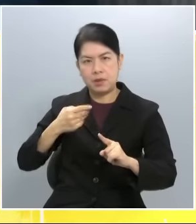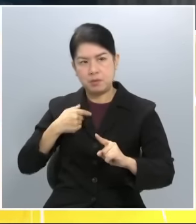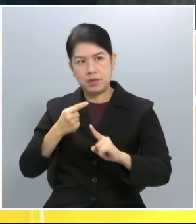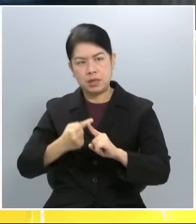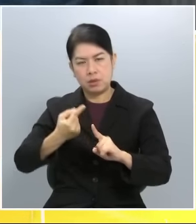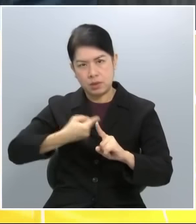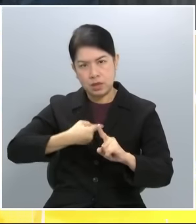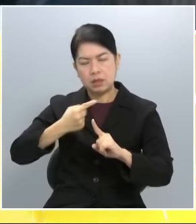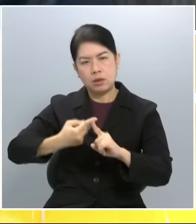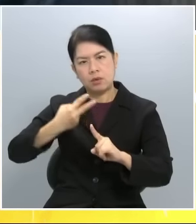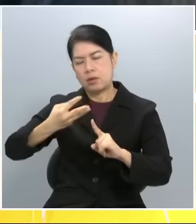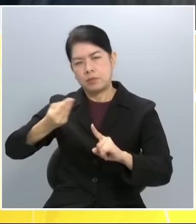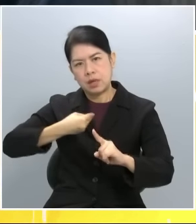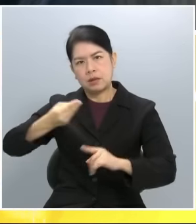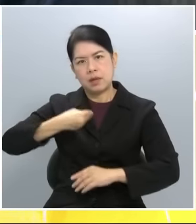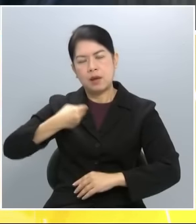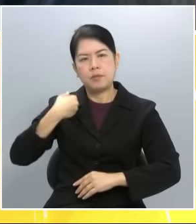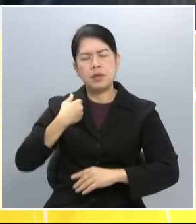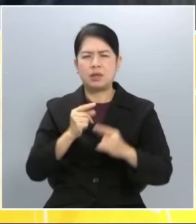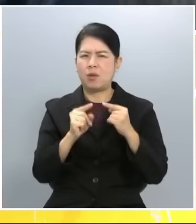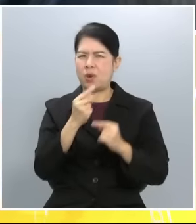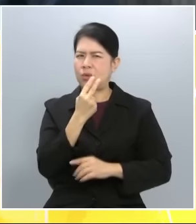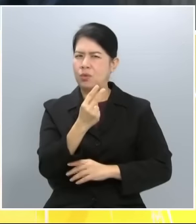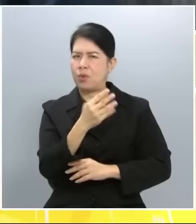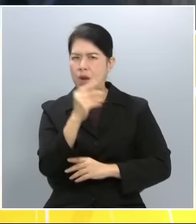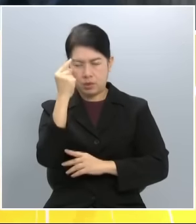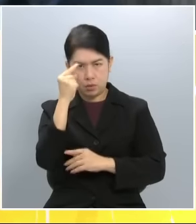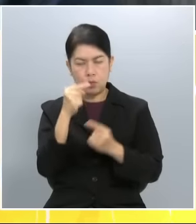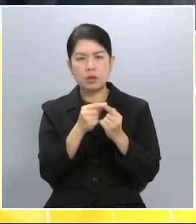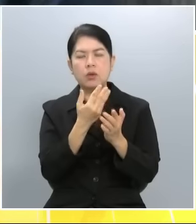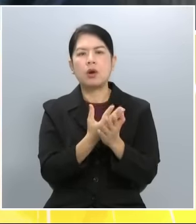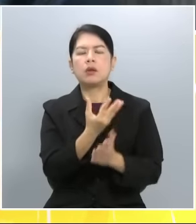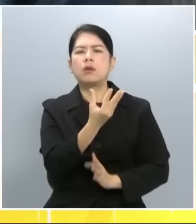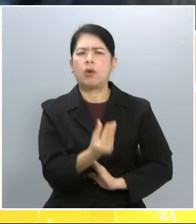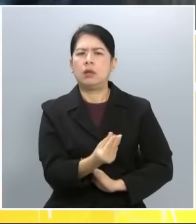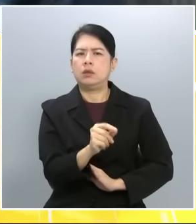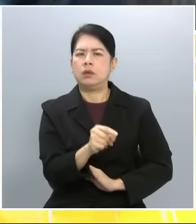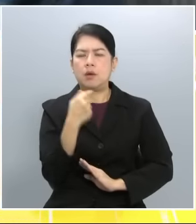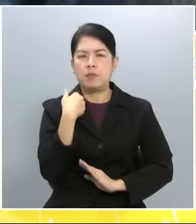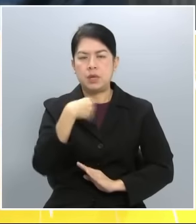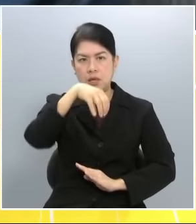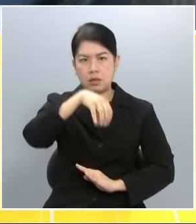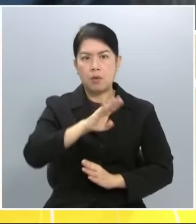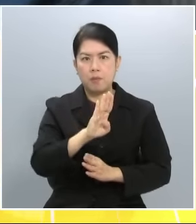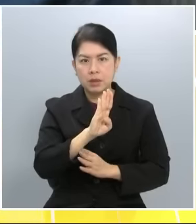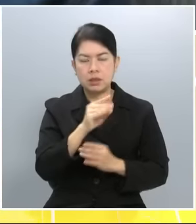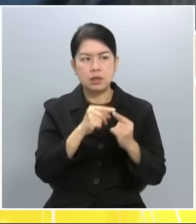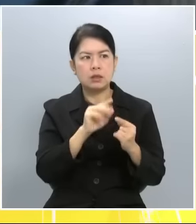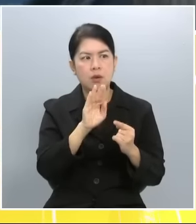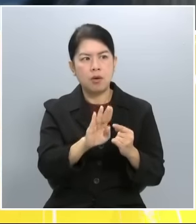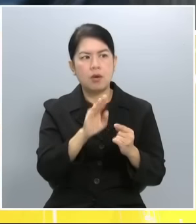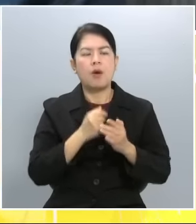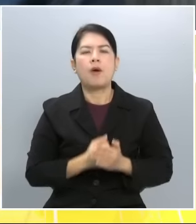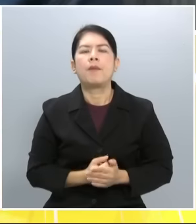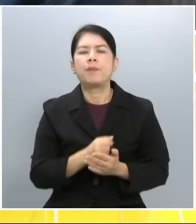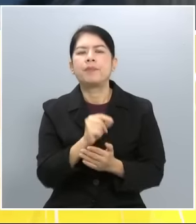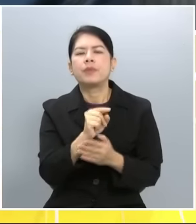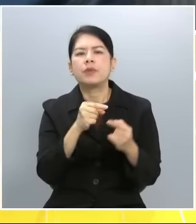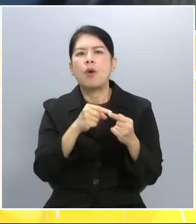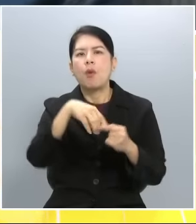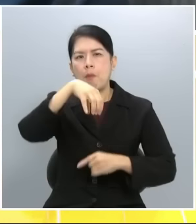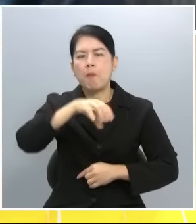เงินเหลือมากกว่าที่ได้ส่งมอบให้กับคุณหนุ่มเงินเหลือในบัญชีเพียง 2-3 แสนบาท